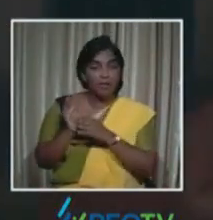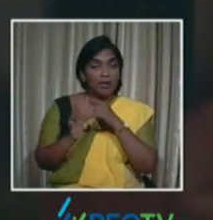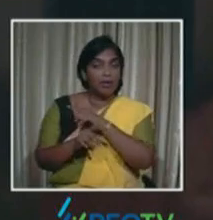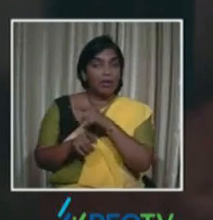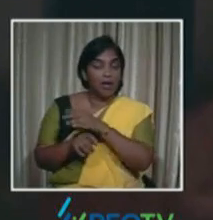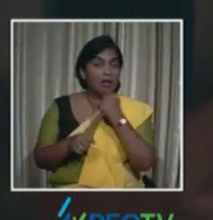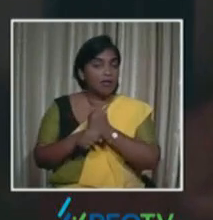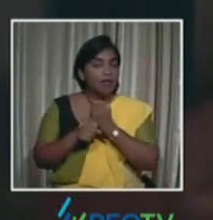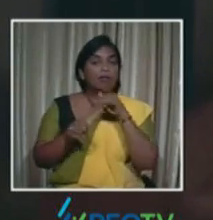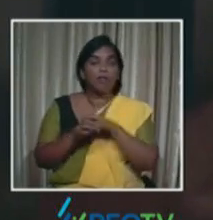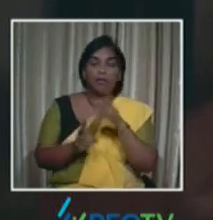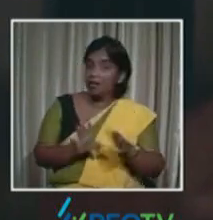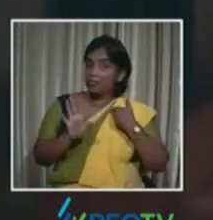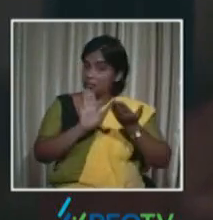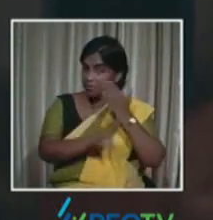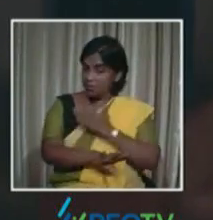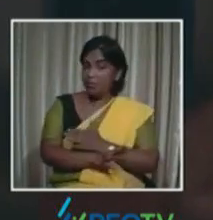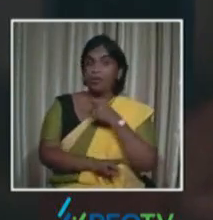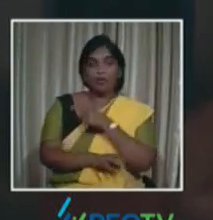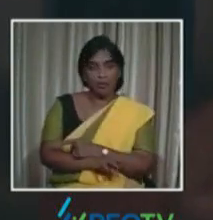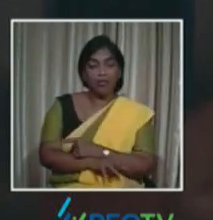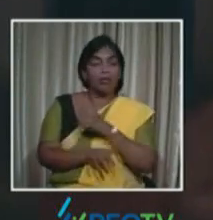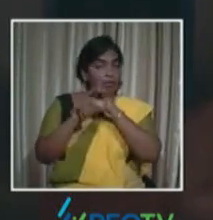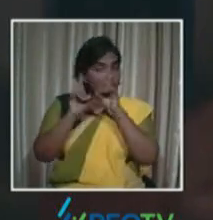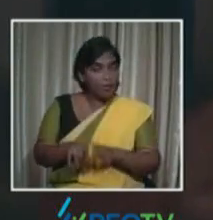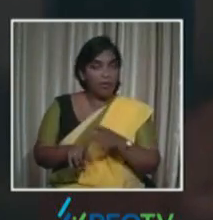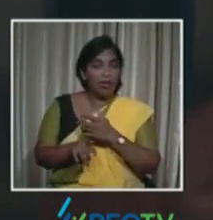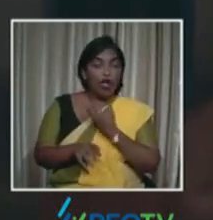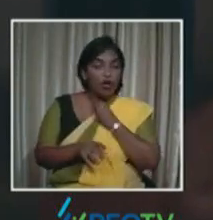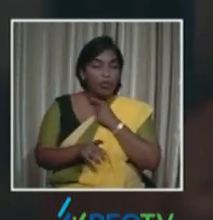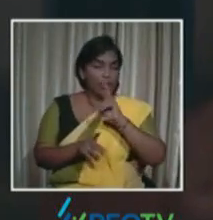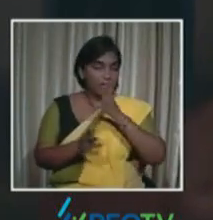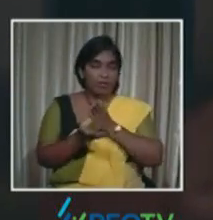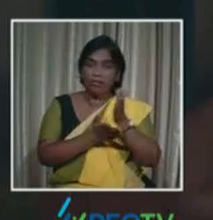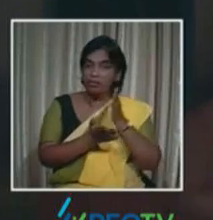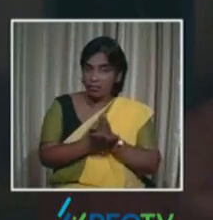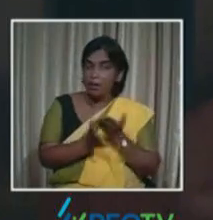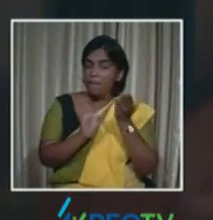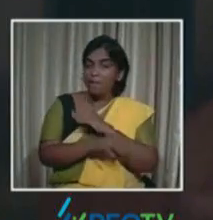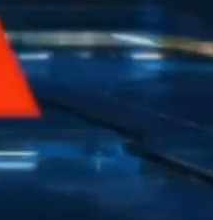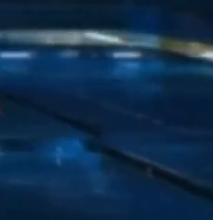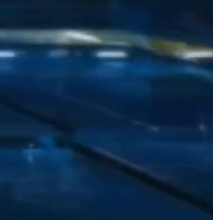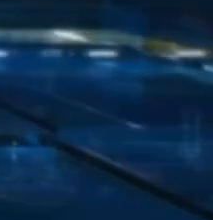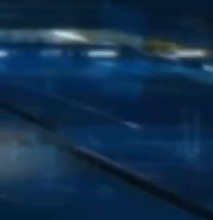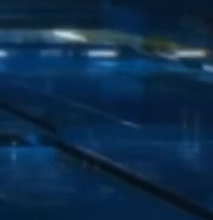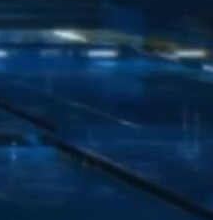එතුමාගේ ආණ්ඩුව කාලේ පරීක්ෂණ කටයුතු කරන්න එතුමාලා ඔය වගේ ලනු දීලා තමයි ගරු කතානායකතුමනි පහුගිය ආණ්ඩුවක් නොමග ඇරි